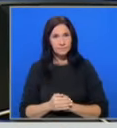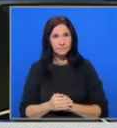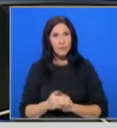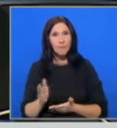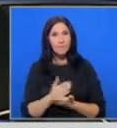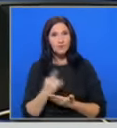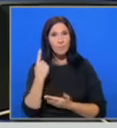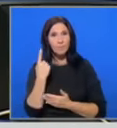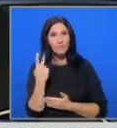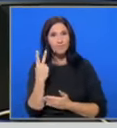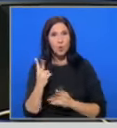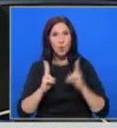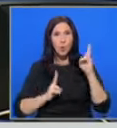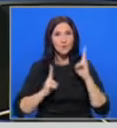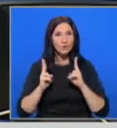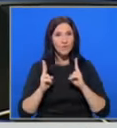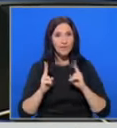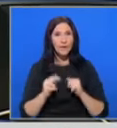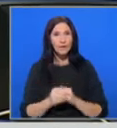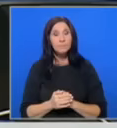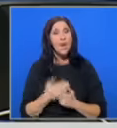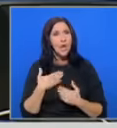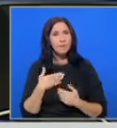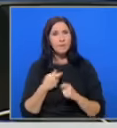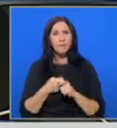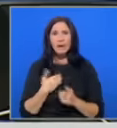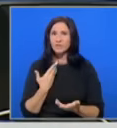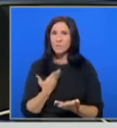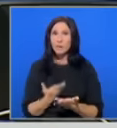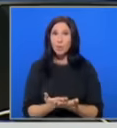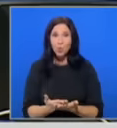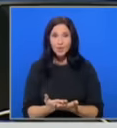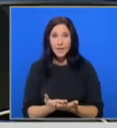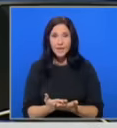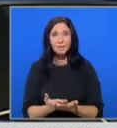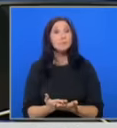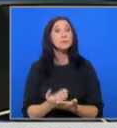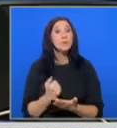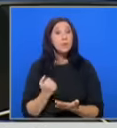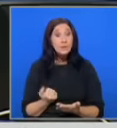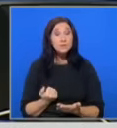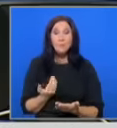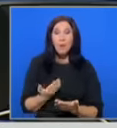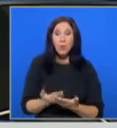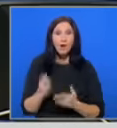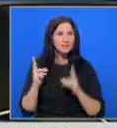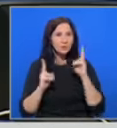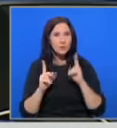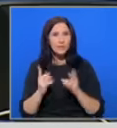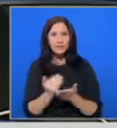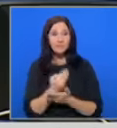между първо и второ гласуване има направени предложения и се подлага на гласуване, трябва да